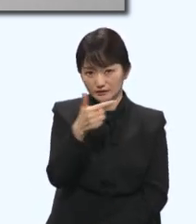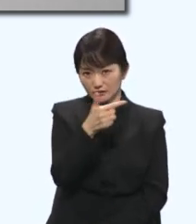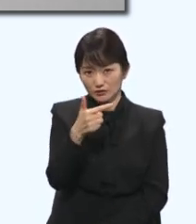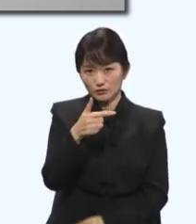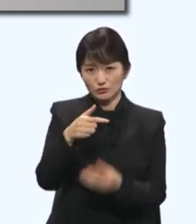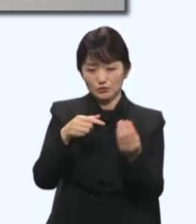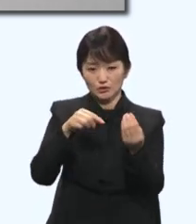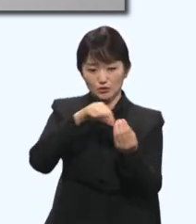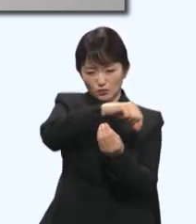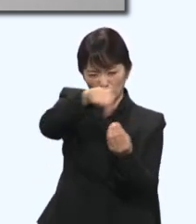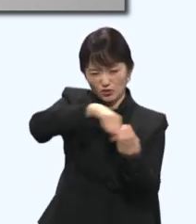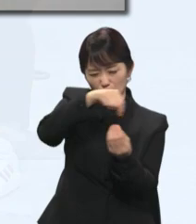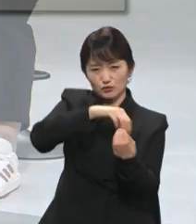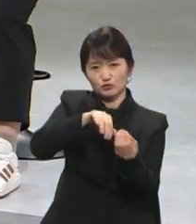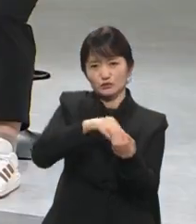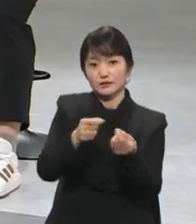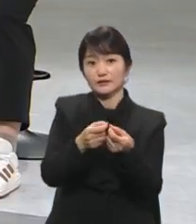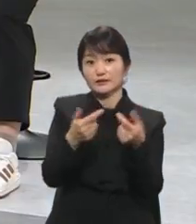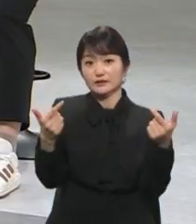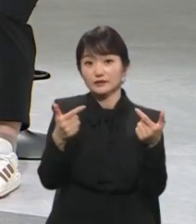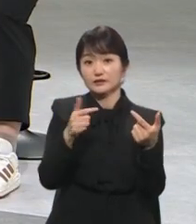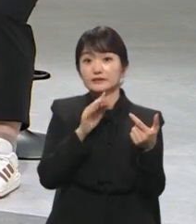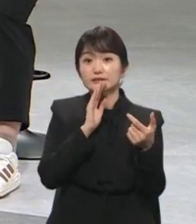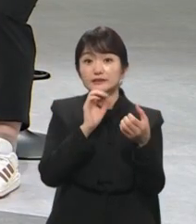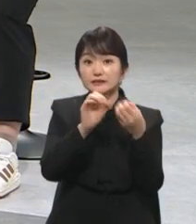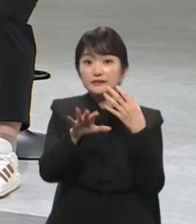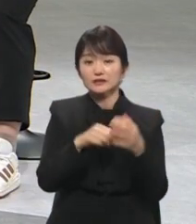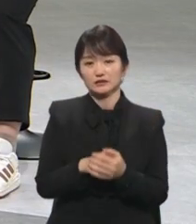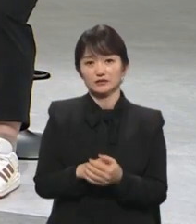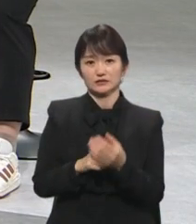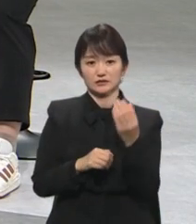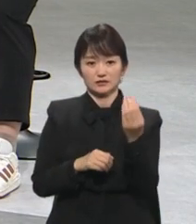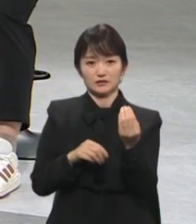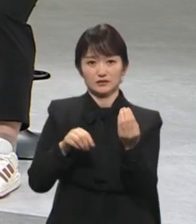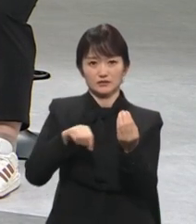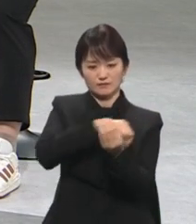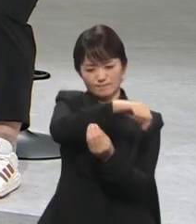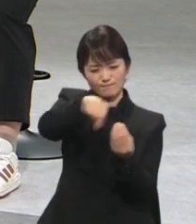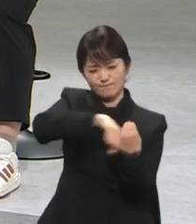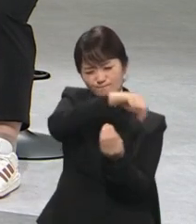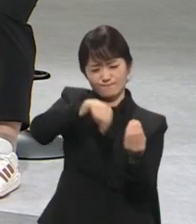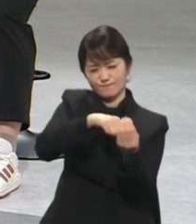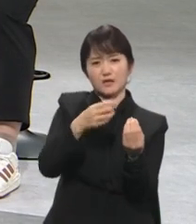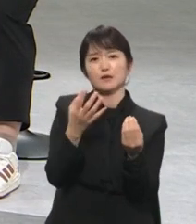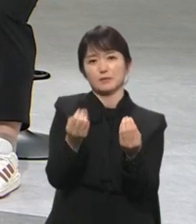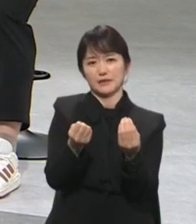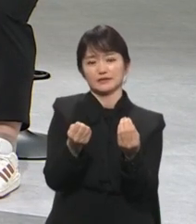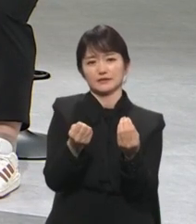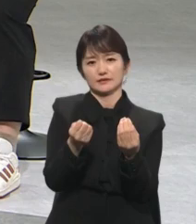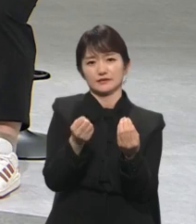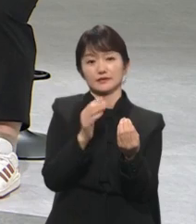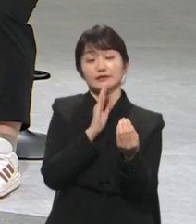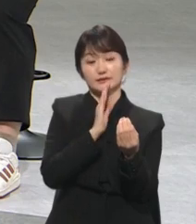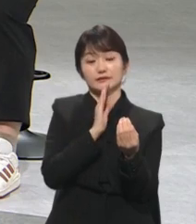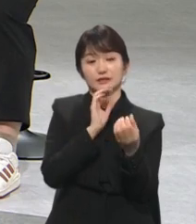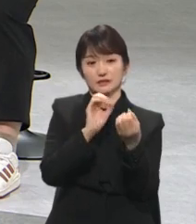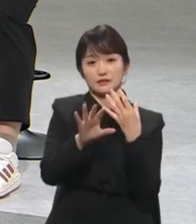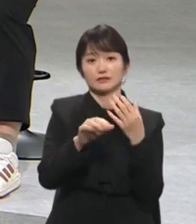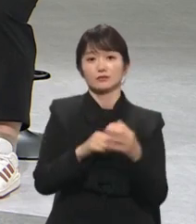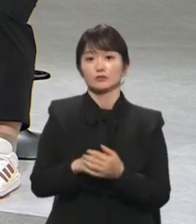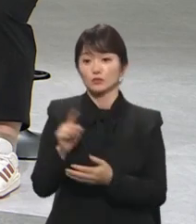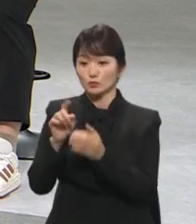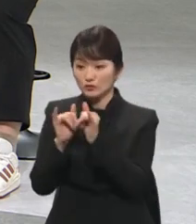횟수가 늘어나야 돼요 그래서 원래 답은 코일을 많이 갚는다입니다 많이는다 정답 근데 어떤